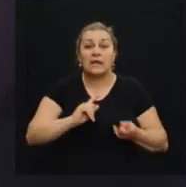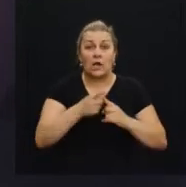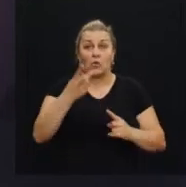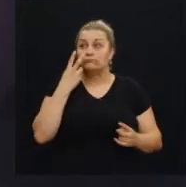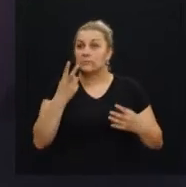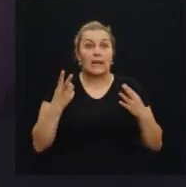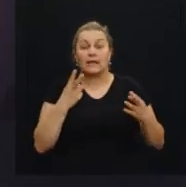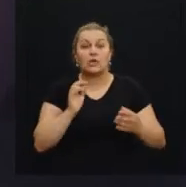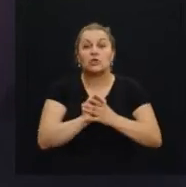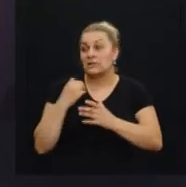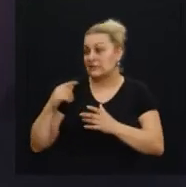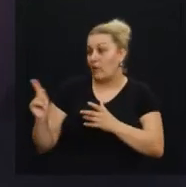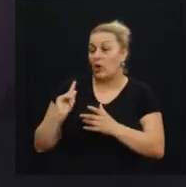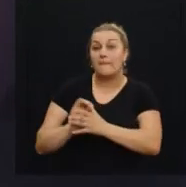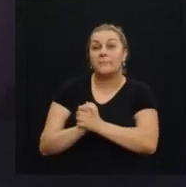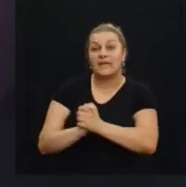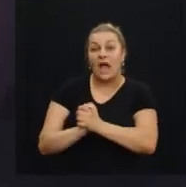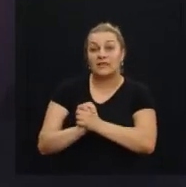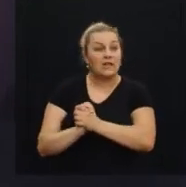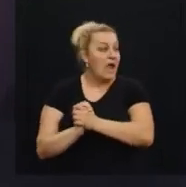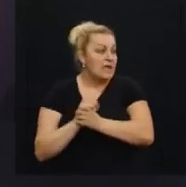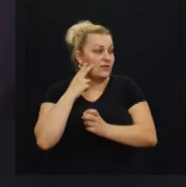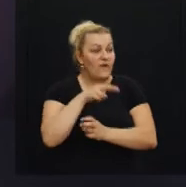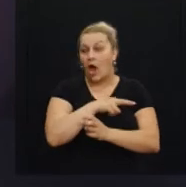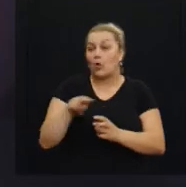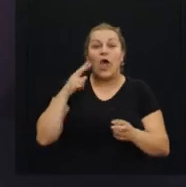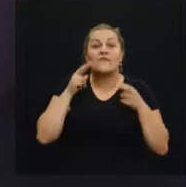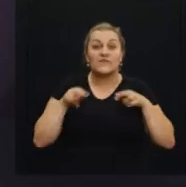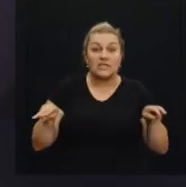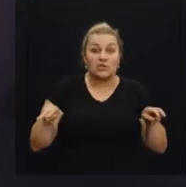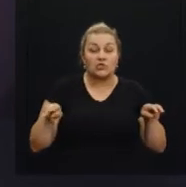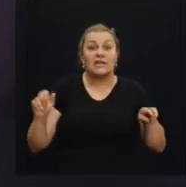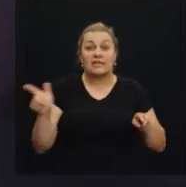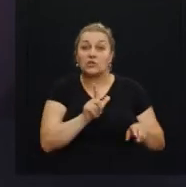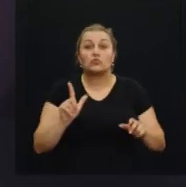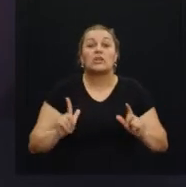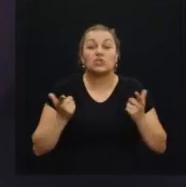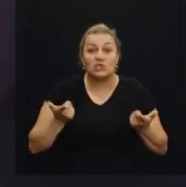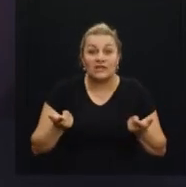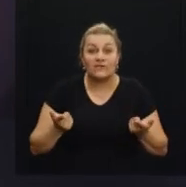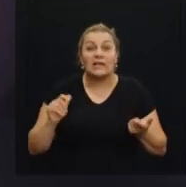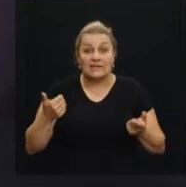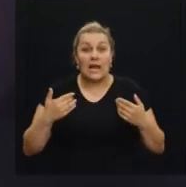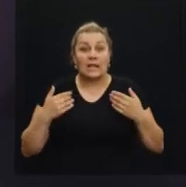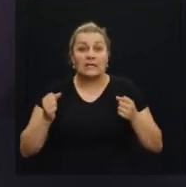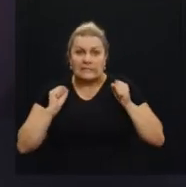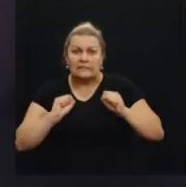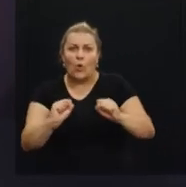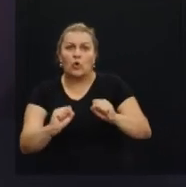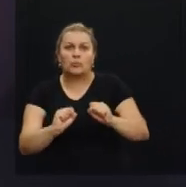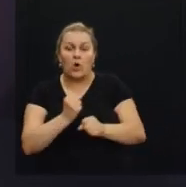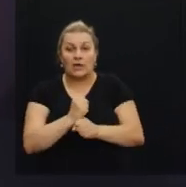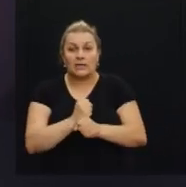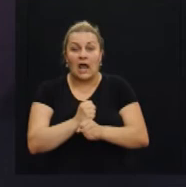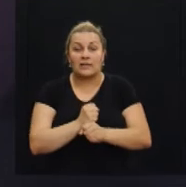gledaš prijatelja svoga do di si ona dva koja vidiš očima svojim, da jesu li živi ili jeli daju otpor. Ono. Jer